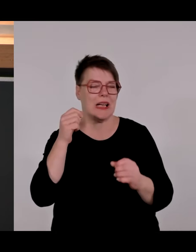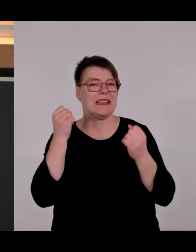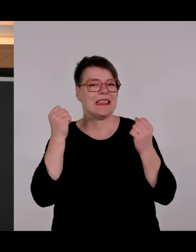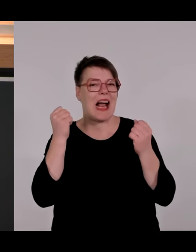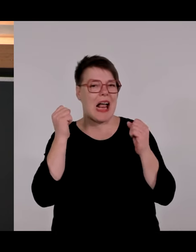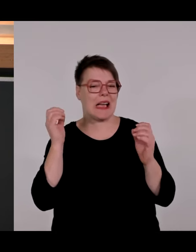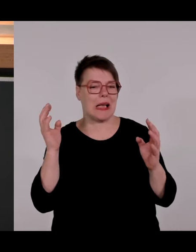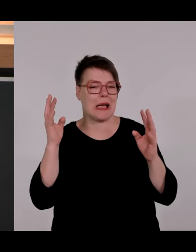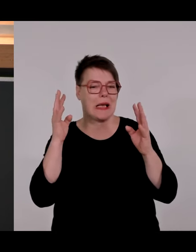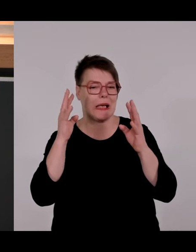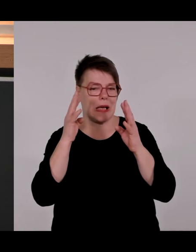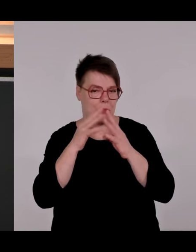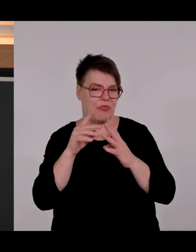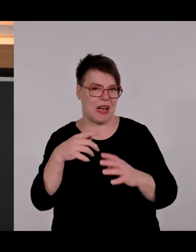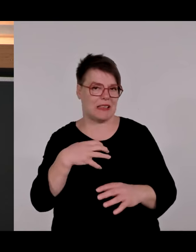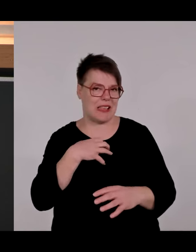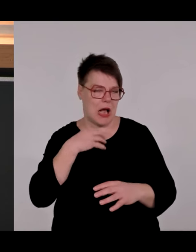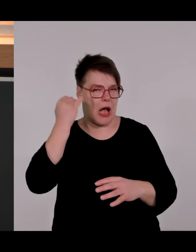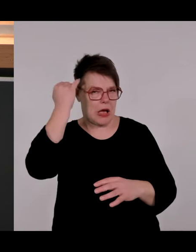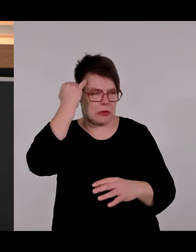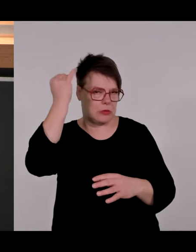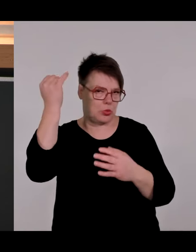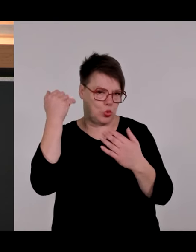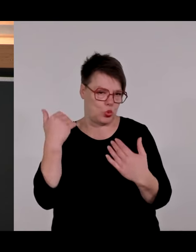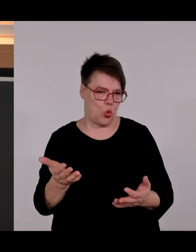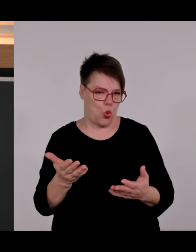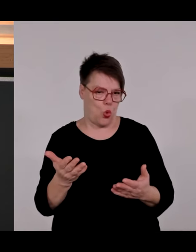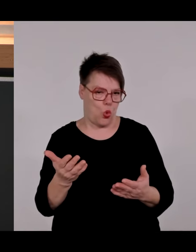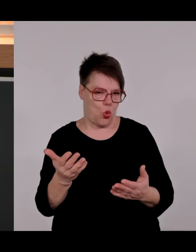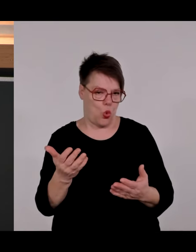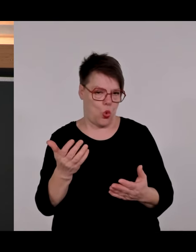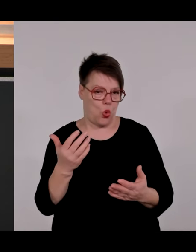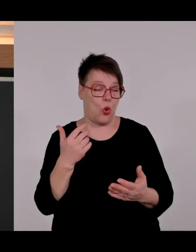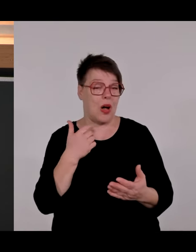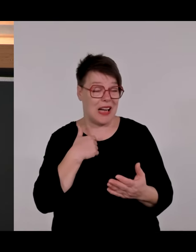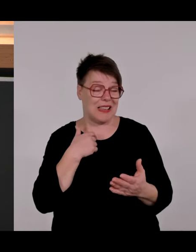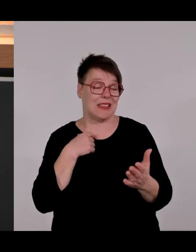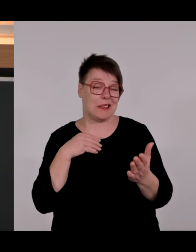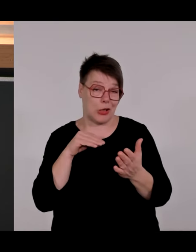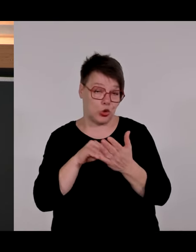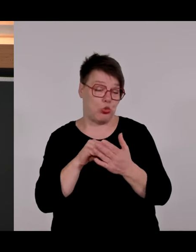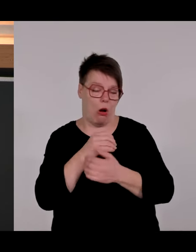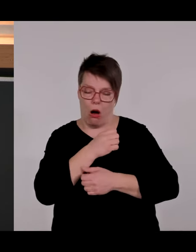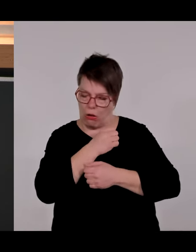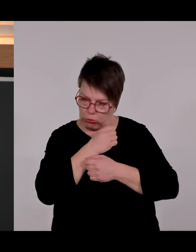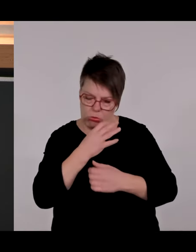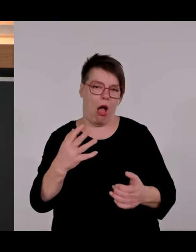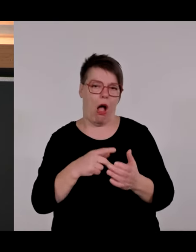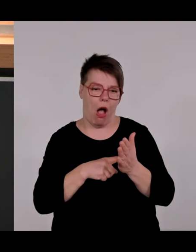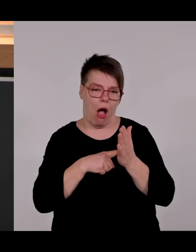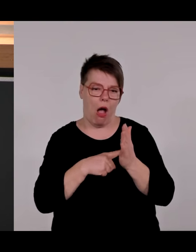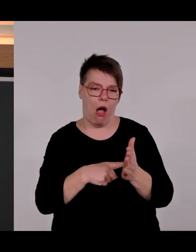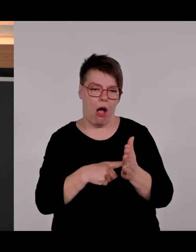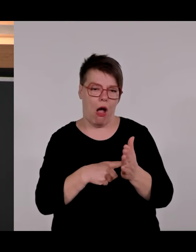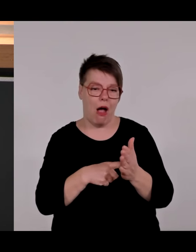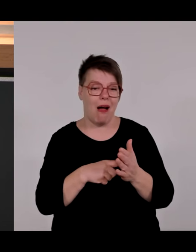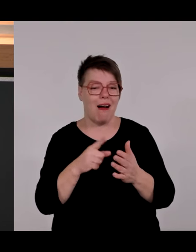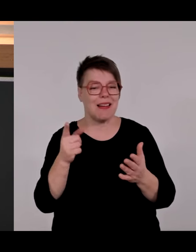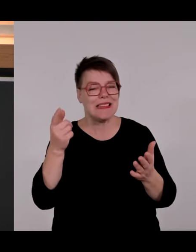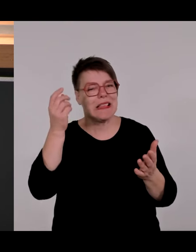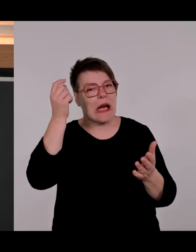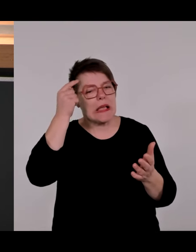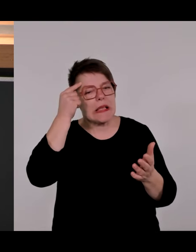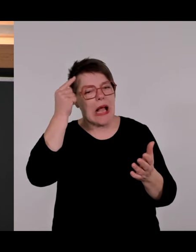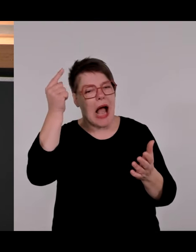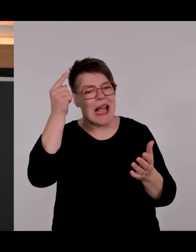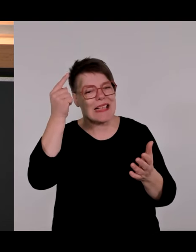hinzu, ein Geist, der auch gemeinsam mit dem Bezirk Friedrichshain-Kreuzberg weht.